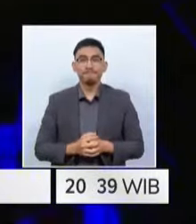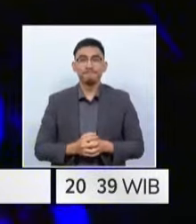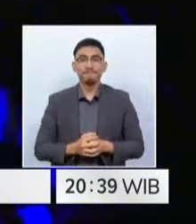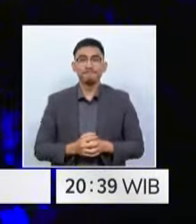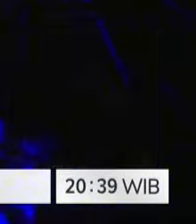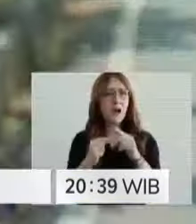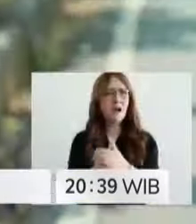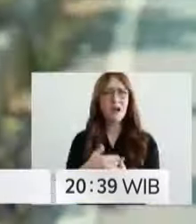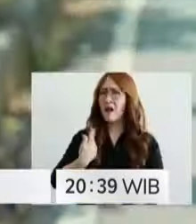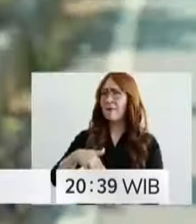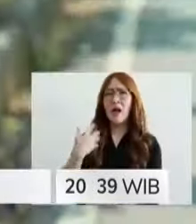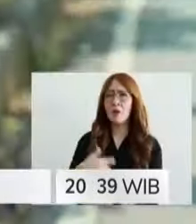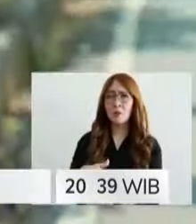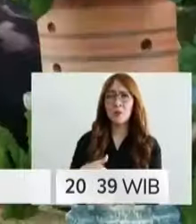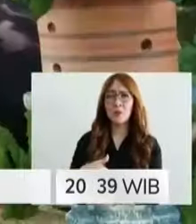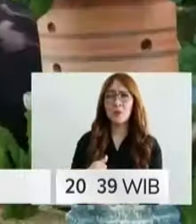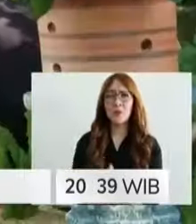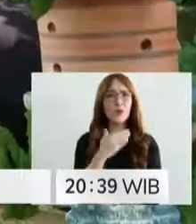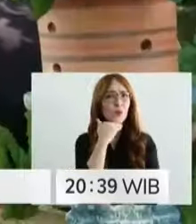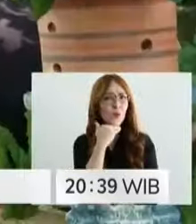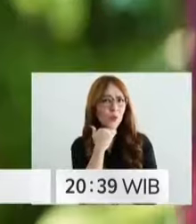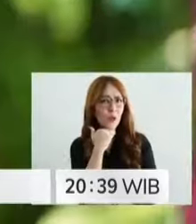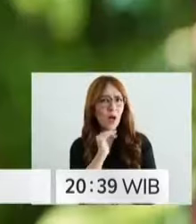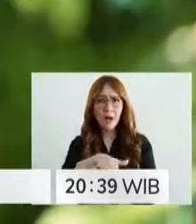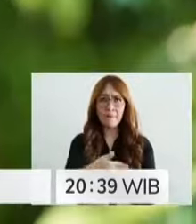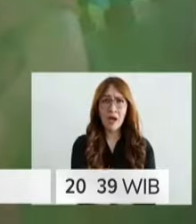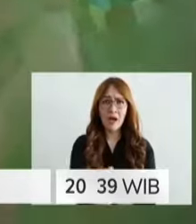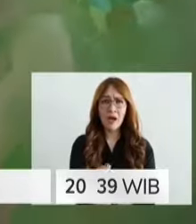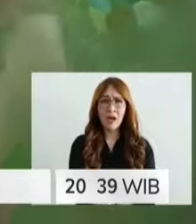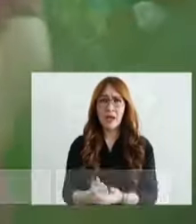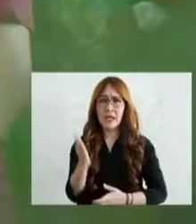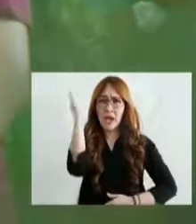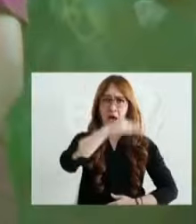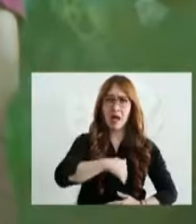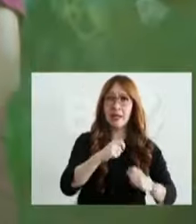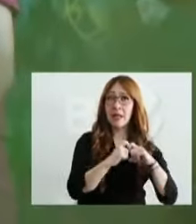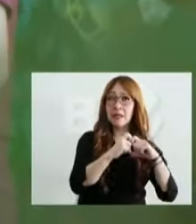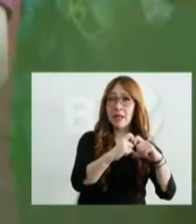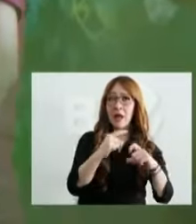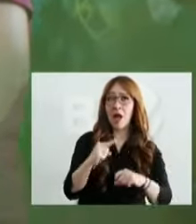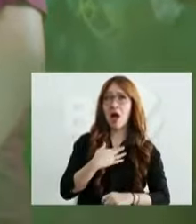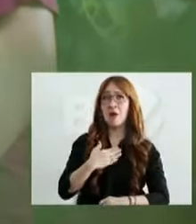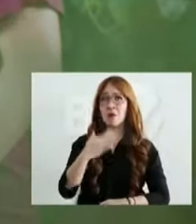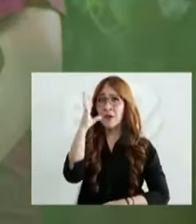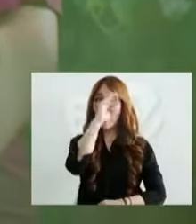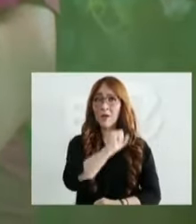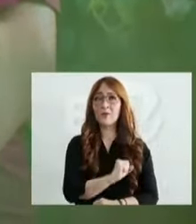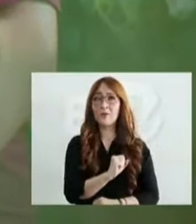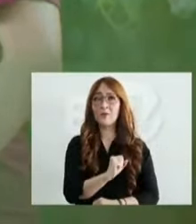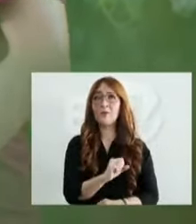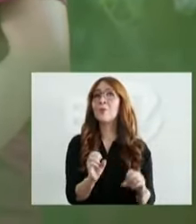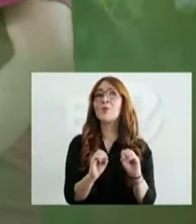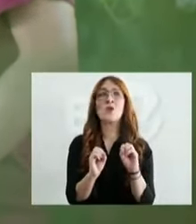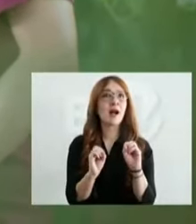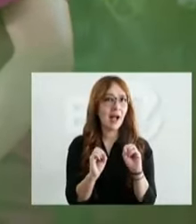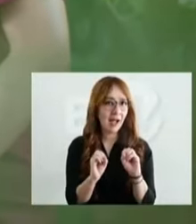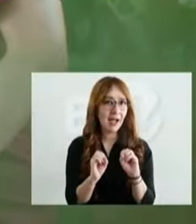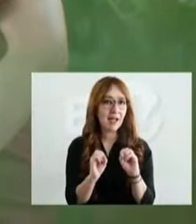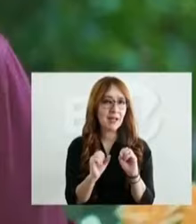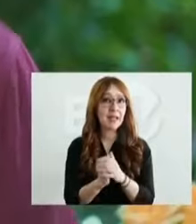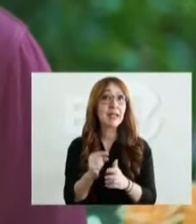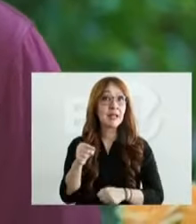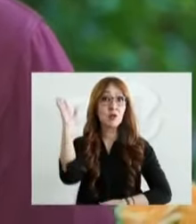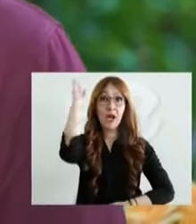2024 aku gak mauung kasih sayang kalau itu mah Aku juga gak tahu bukan gitu